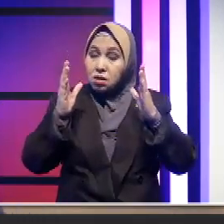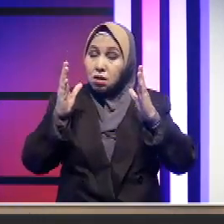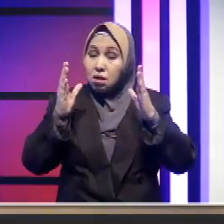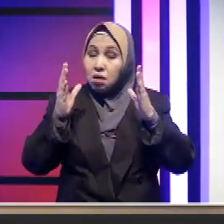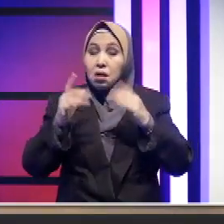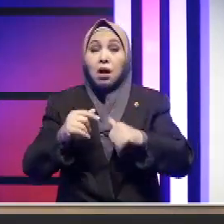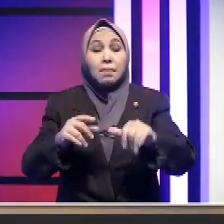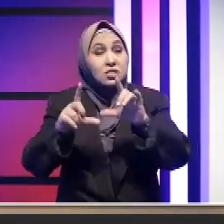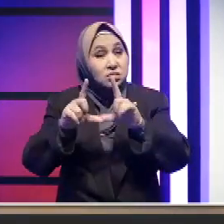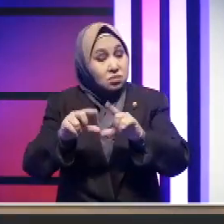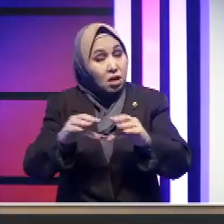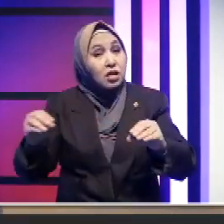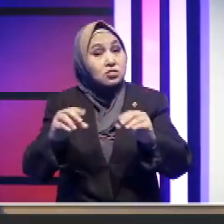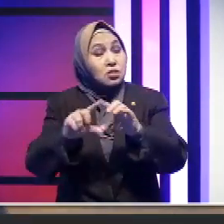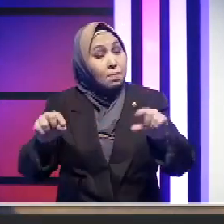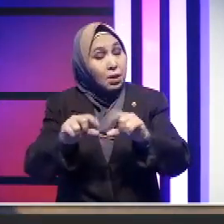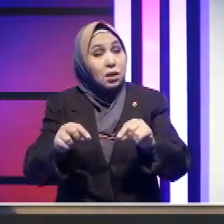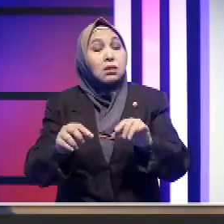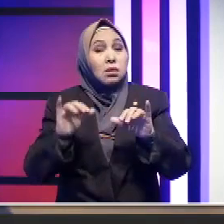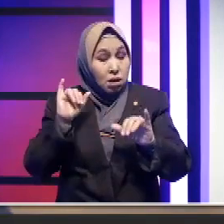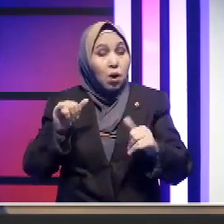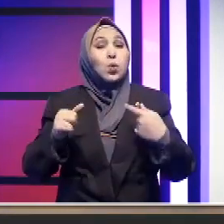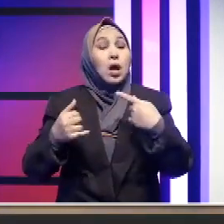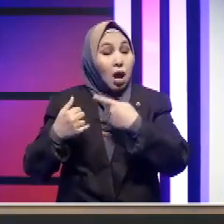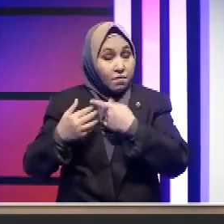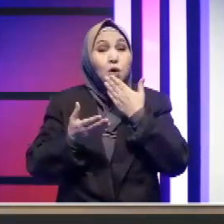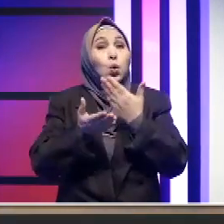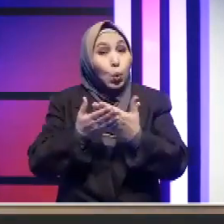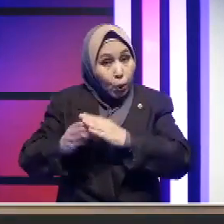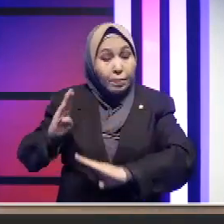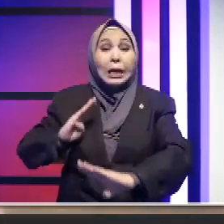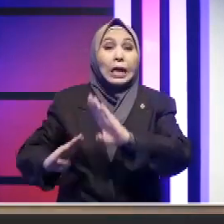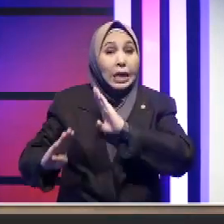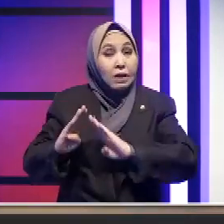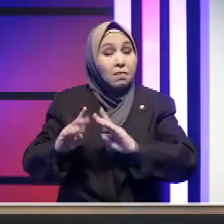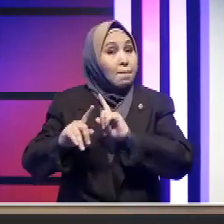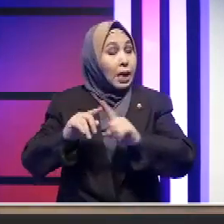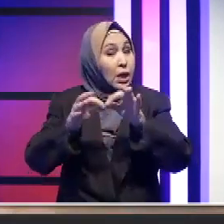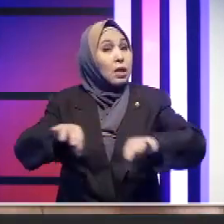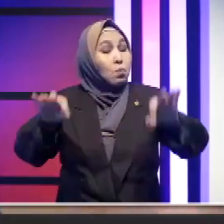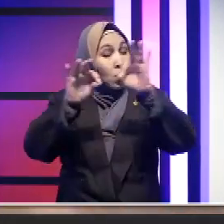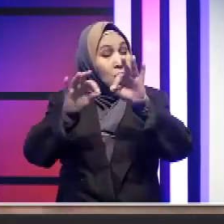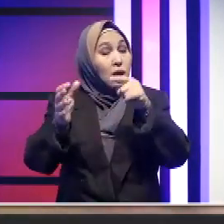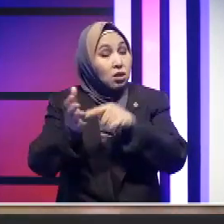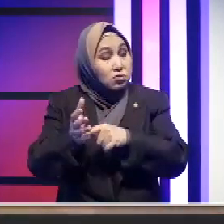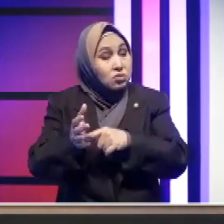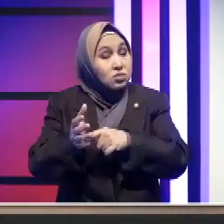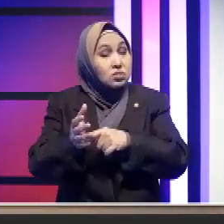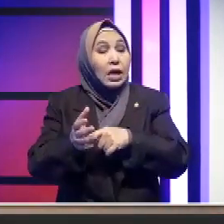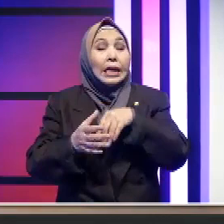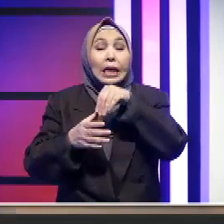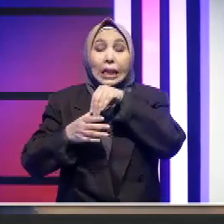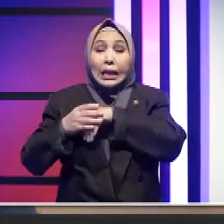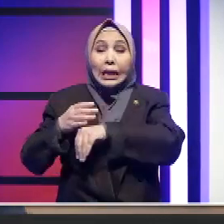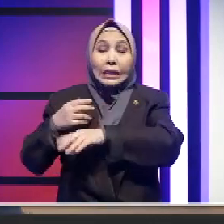m b Indo even though I have a good day have Yo what's important thing is Nia Nia